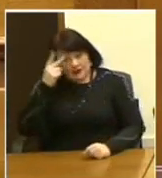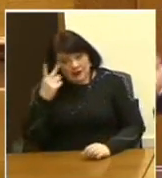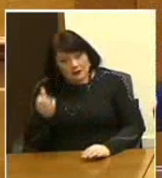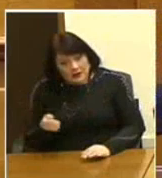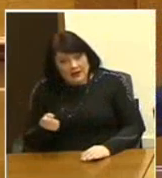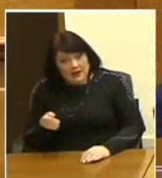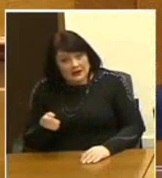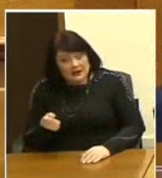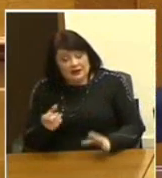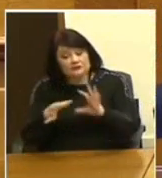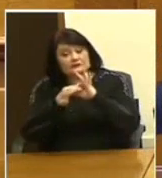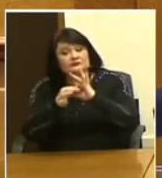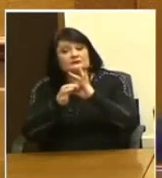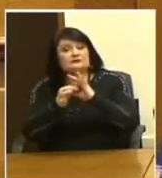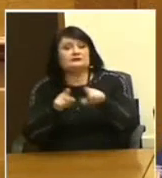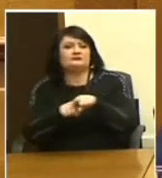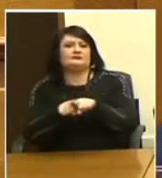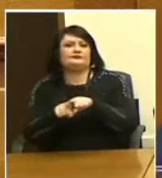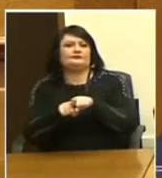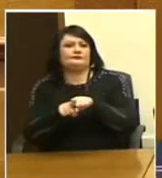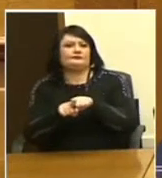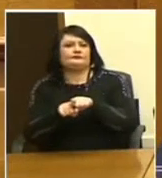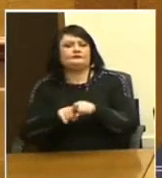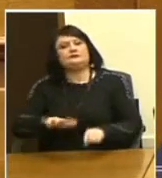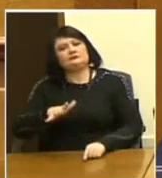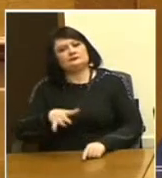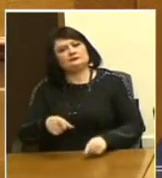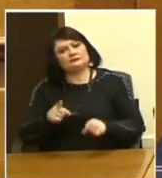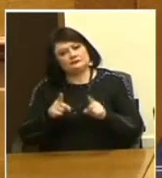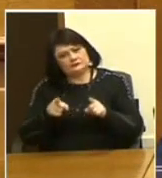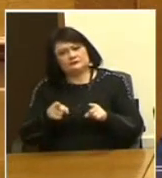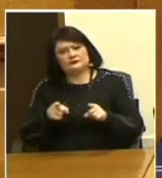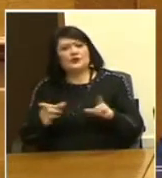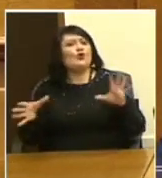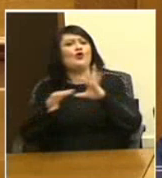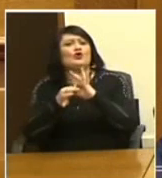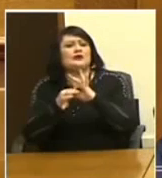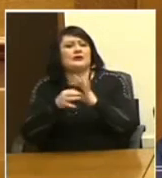οι σχέσεις που ενδεχομένως θα αποφασίσουν να έχουν με όποια άλλη χώρα επιθυμούν,